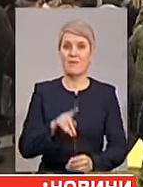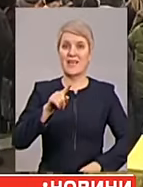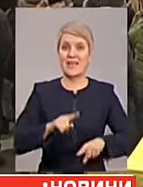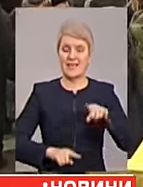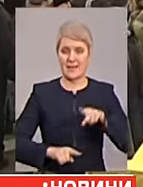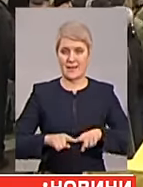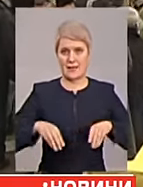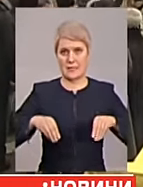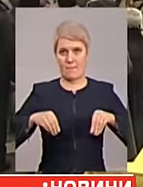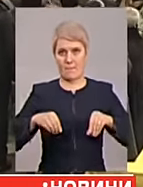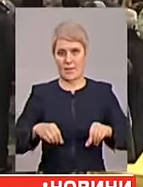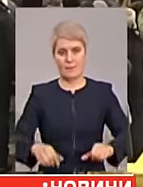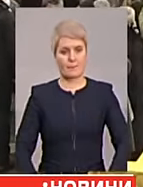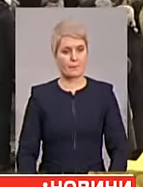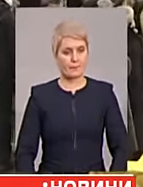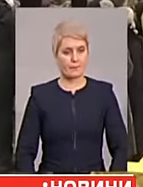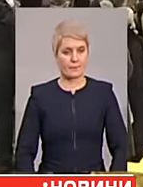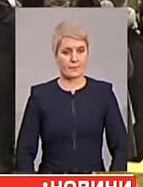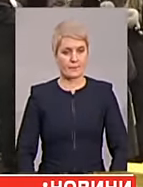Олена блізнякова Микола макугон новини на Першому